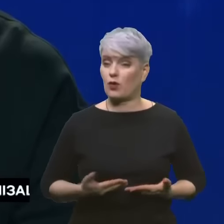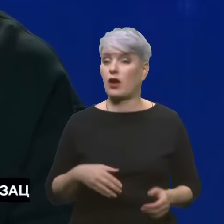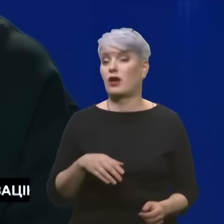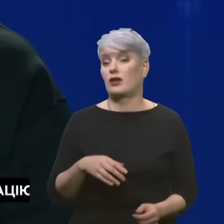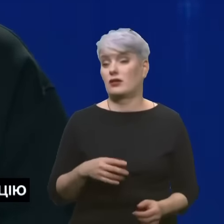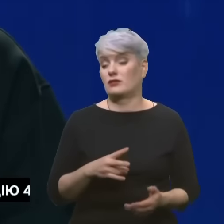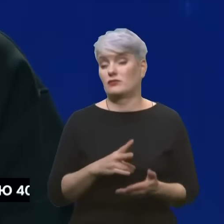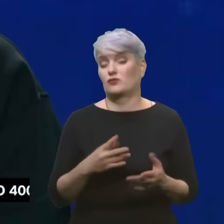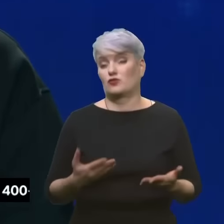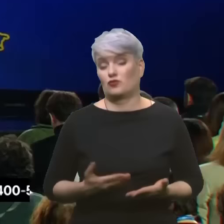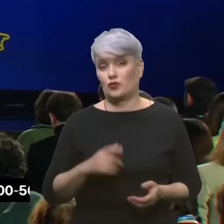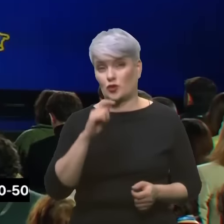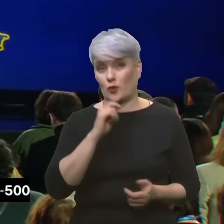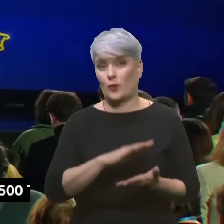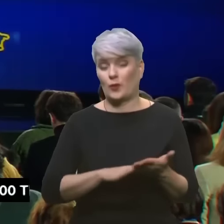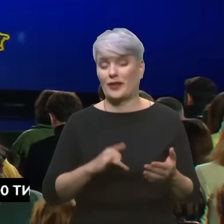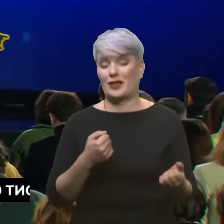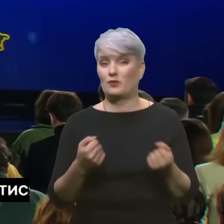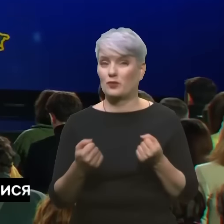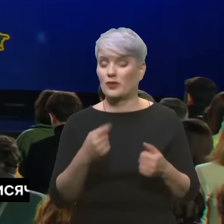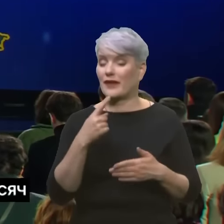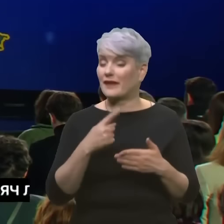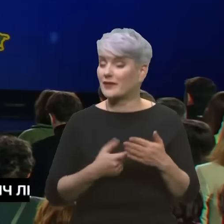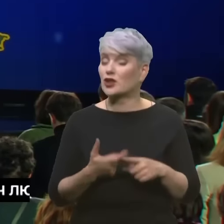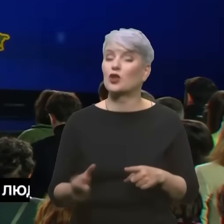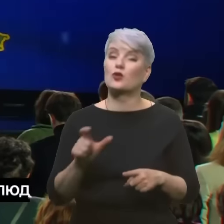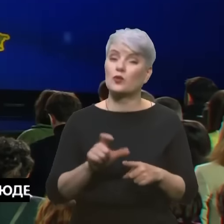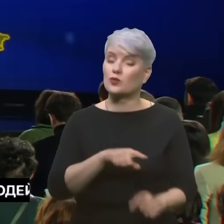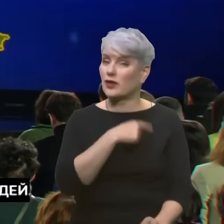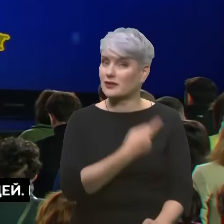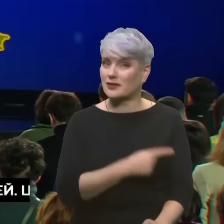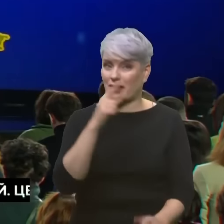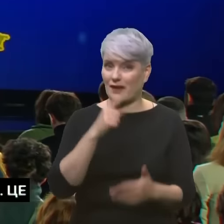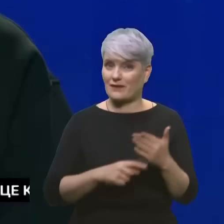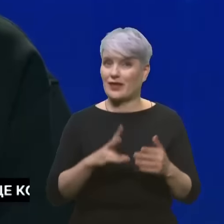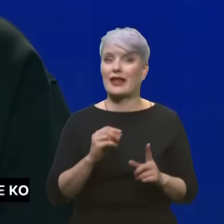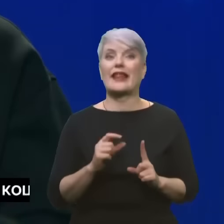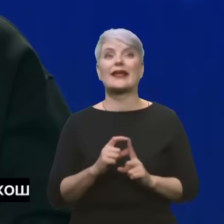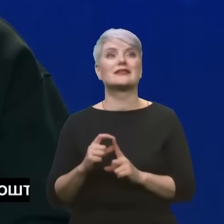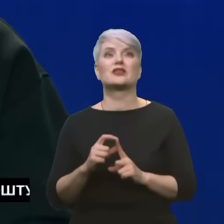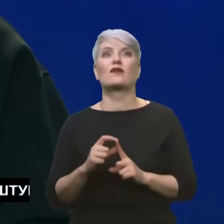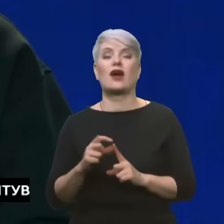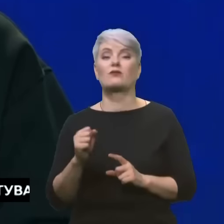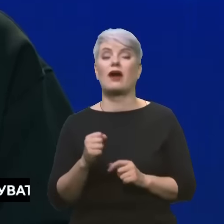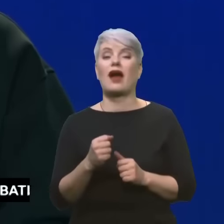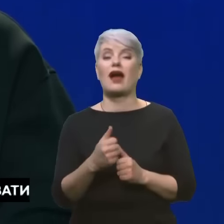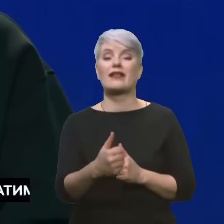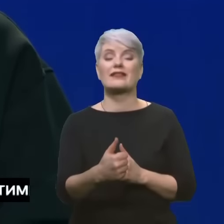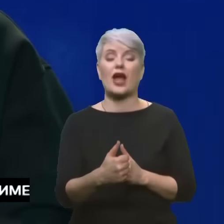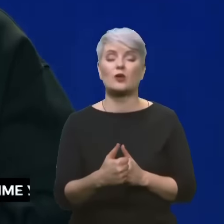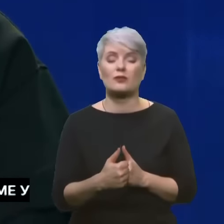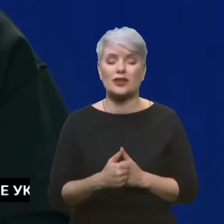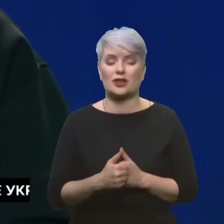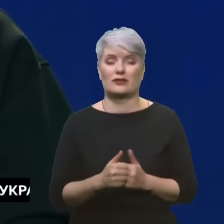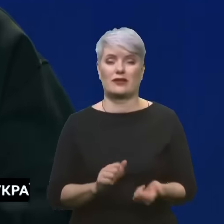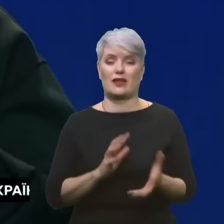Але треба жити в Україні і боротись, і вірити, дуже сильно вірити. Вірити не словами, а з наближенням.